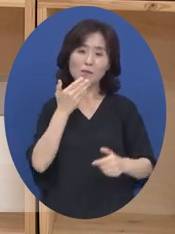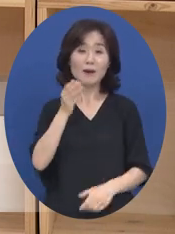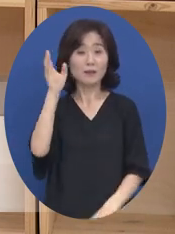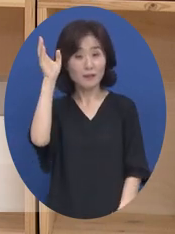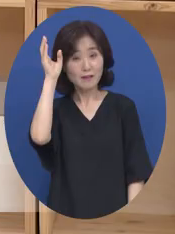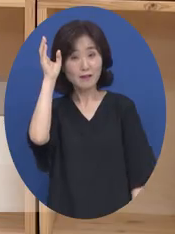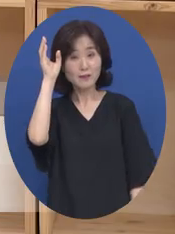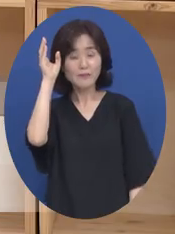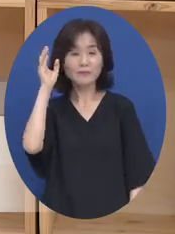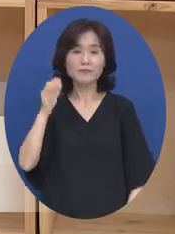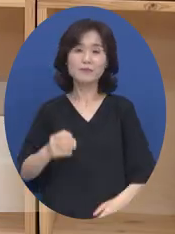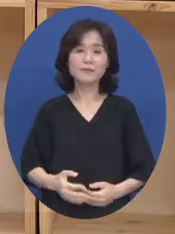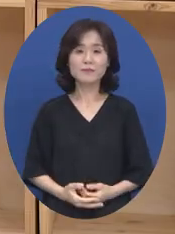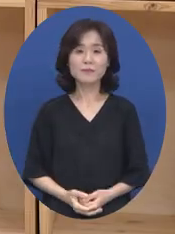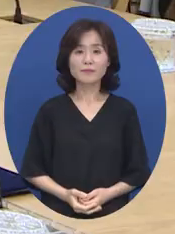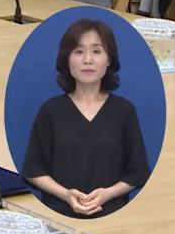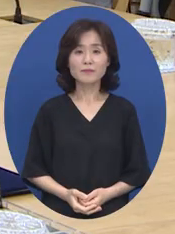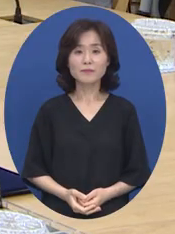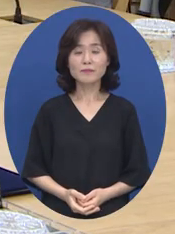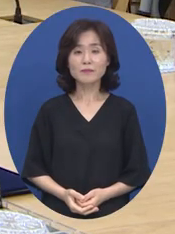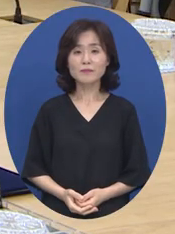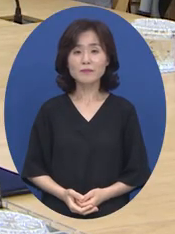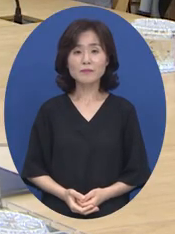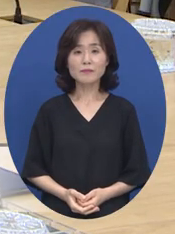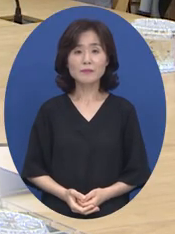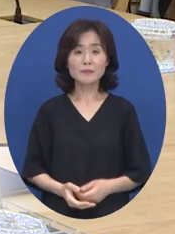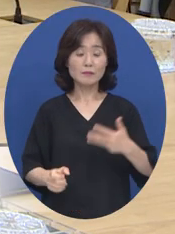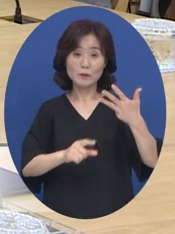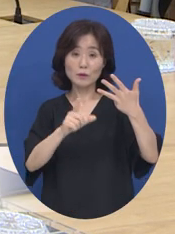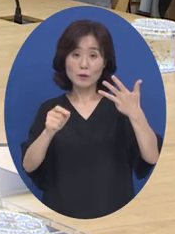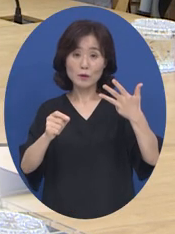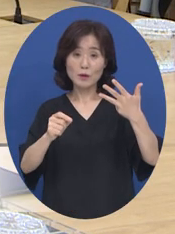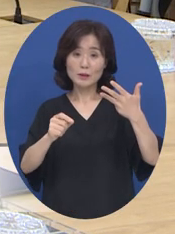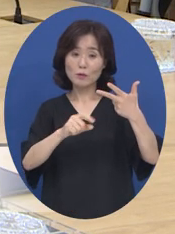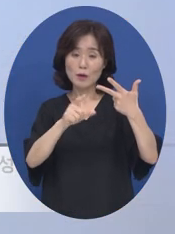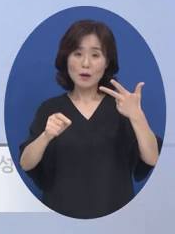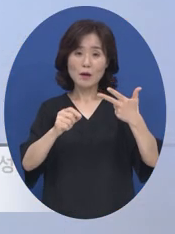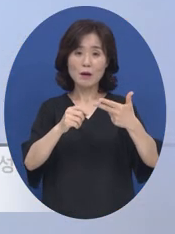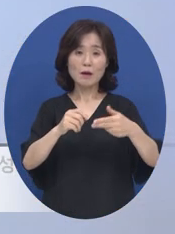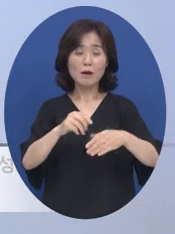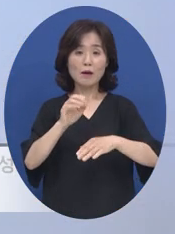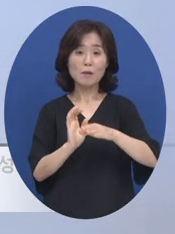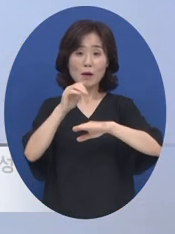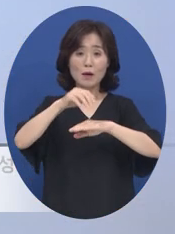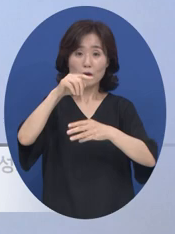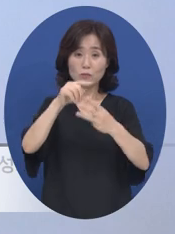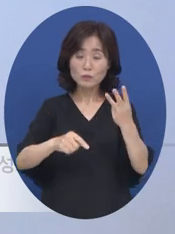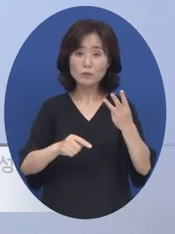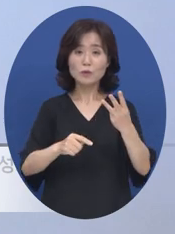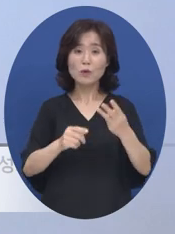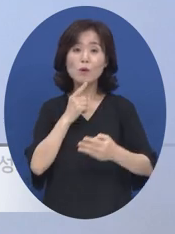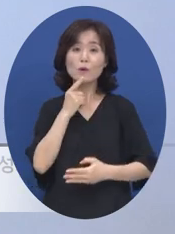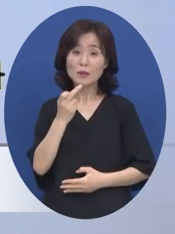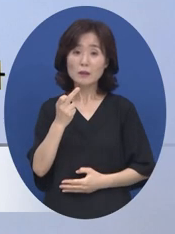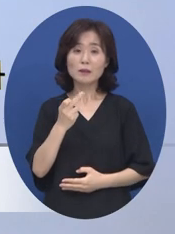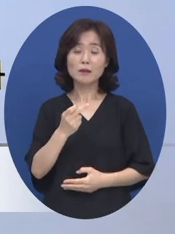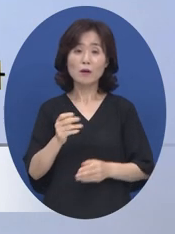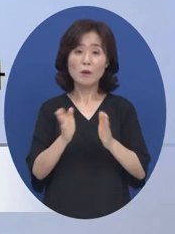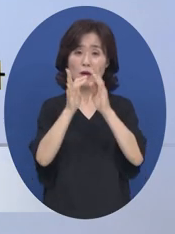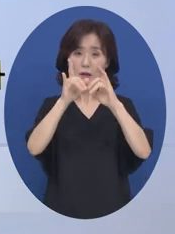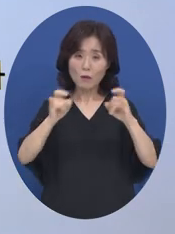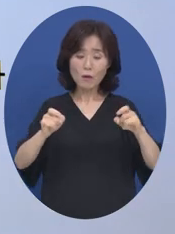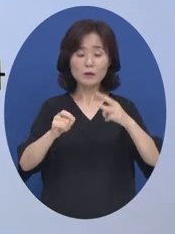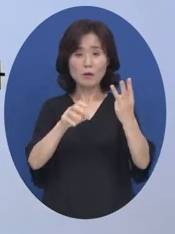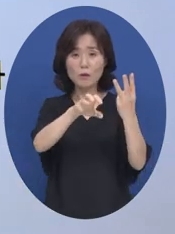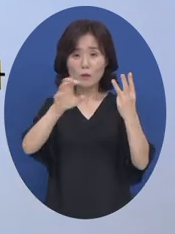그거 다 확장될 수도 있을 거라고 보고요. 지난달엔 파주시와 화성, 오산시 세 곳을 시범 지역으로